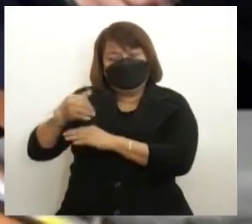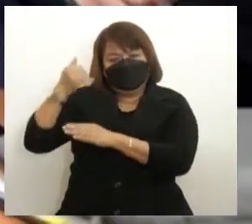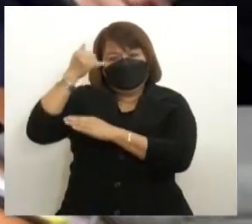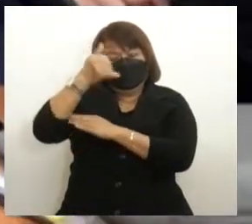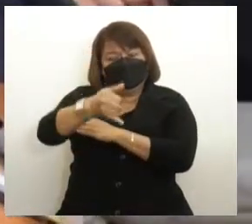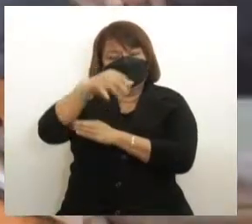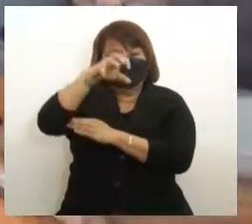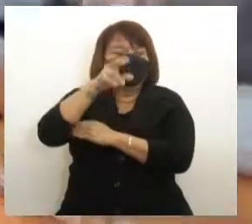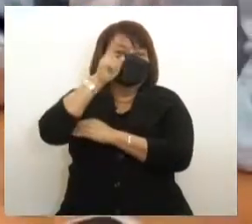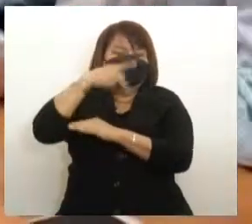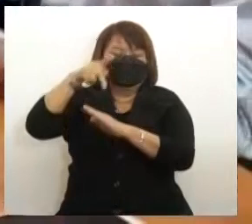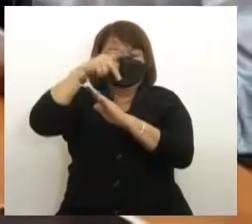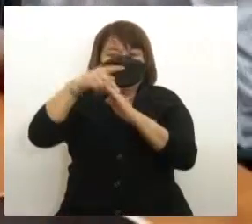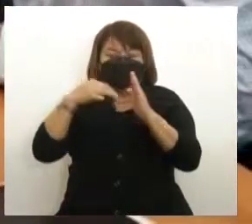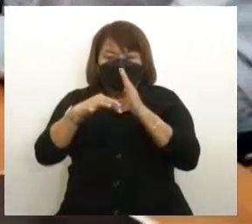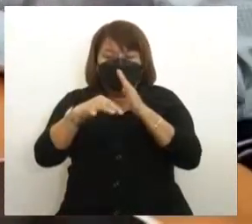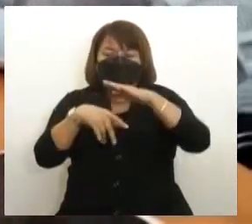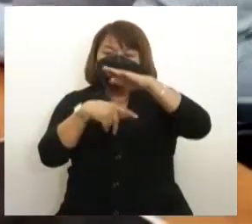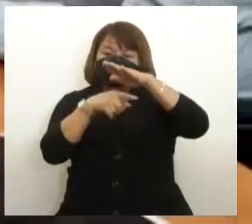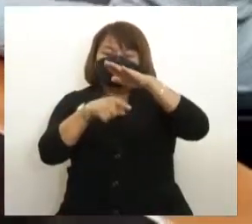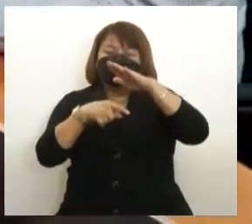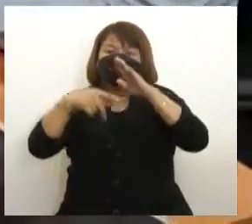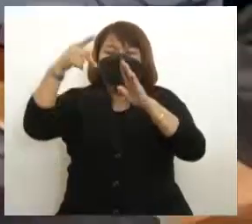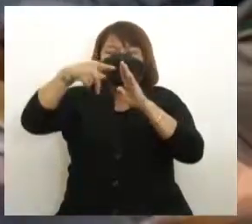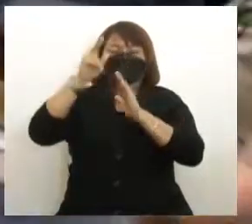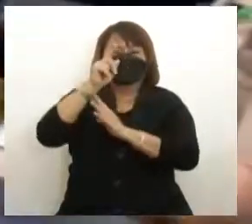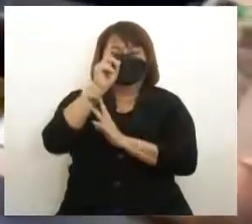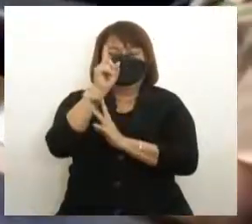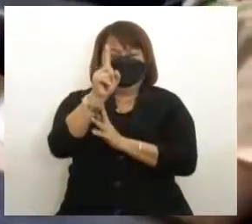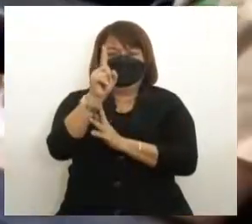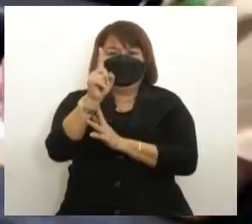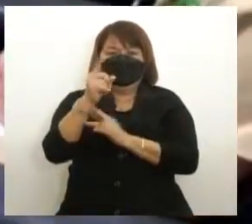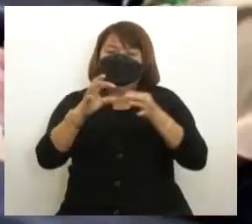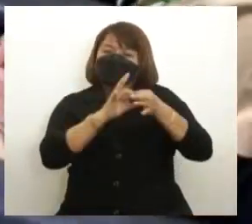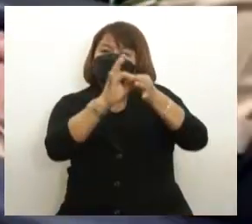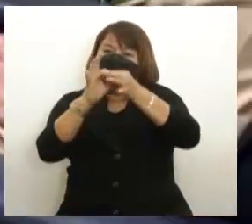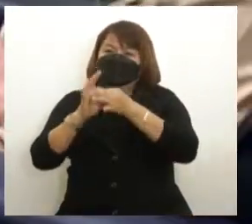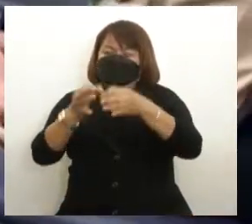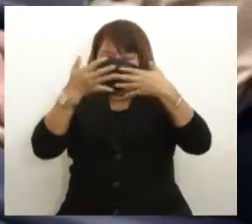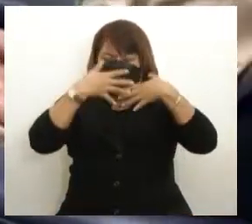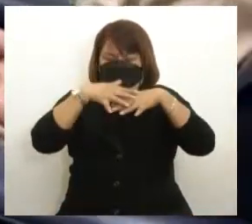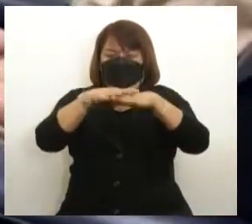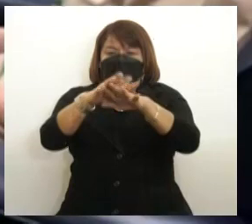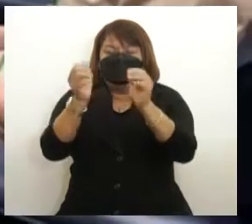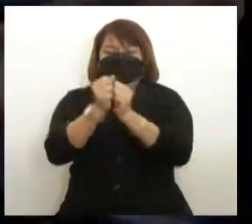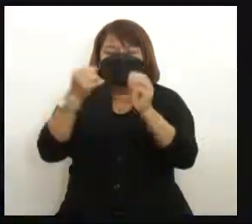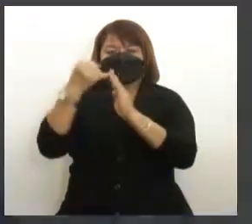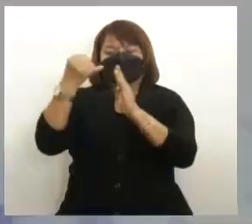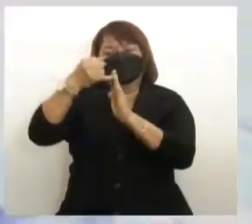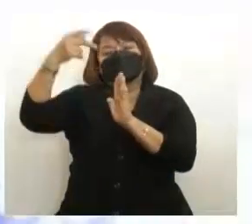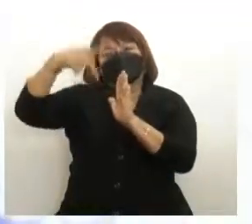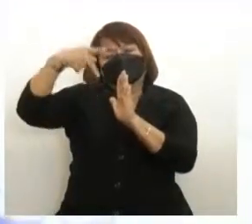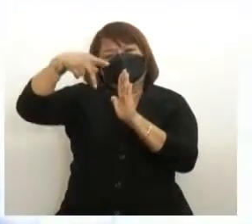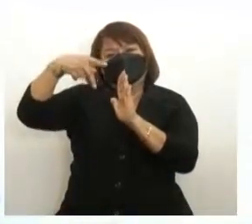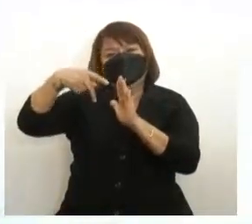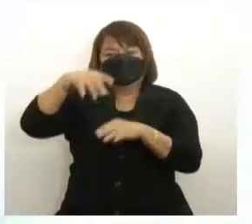ำนักงานเขตพื้นที่การศึกษาประถมศึกษาแพร่เขต1เชื่อมโยงโดยบูรณาการการขับเคลื่อนกับจังหวัดแพร่ ส